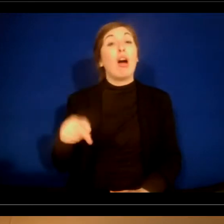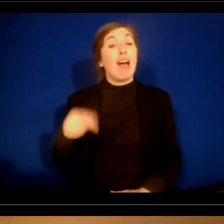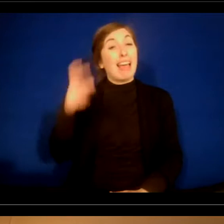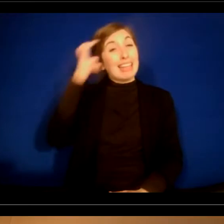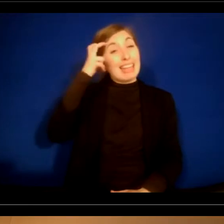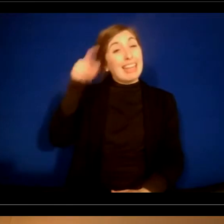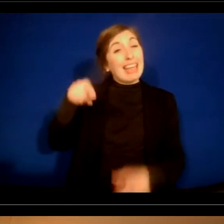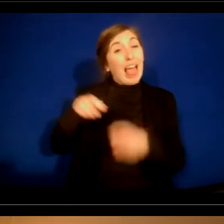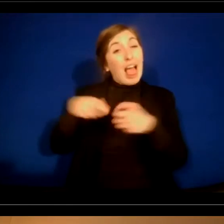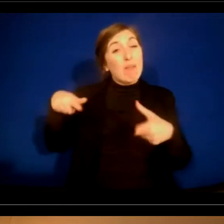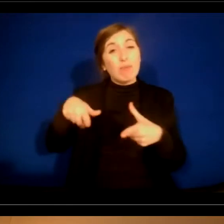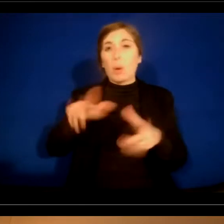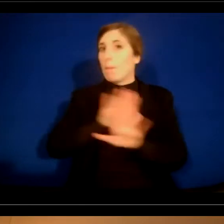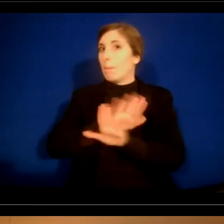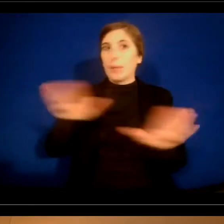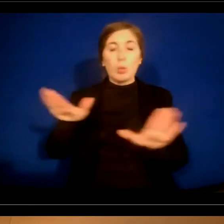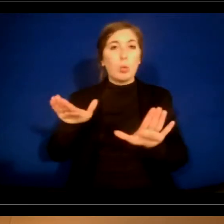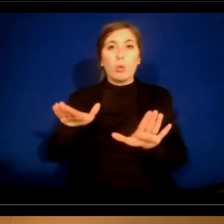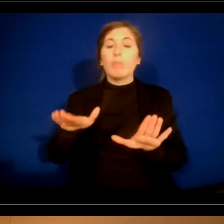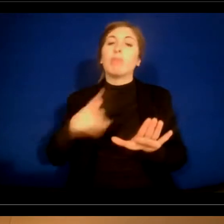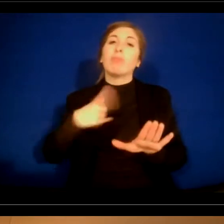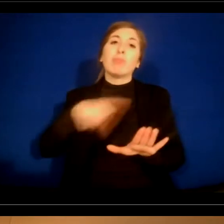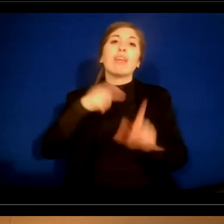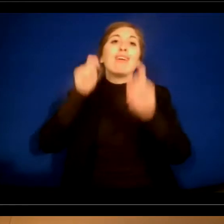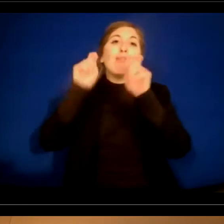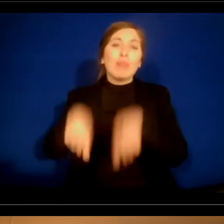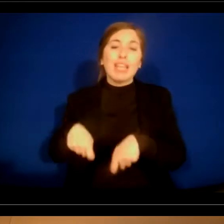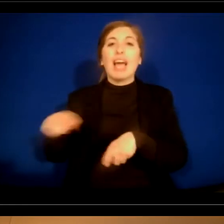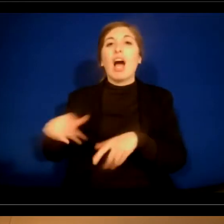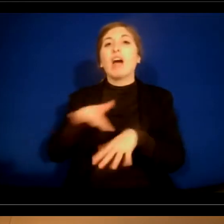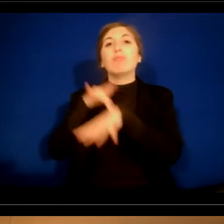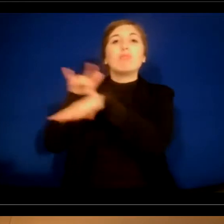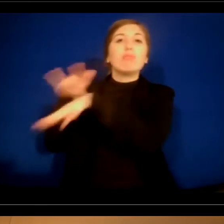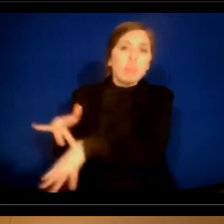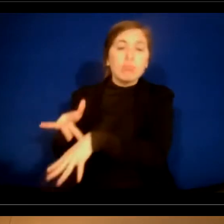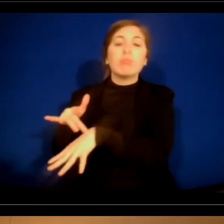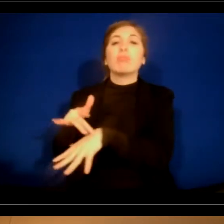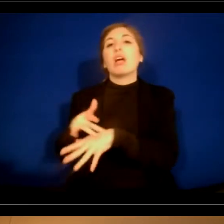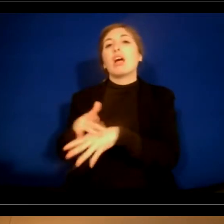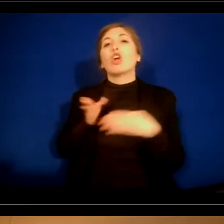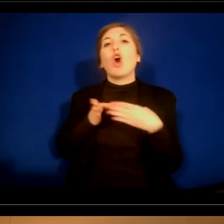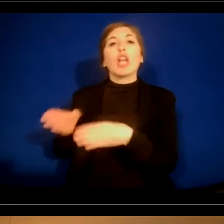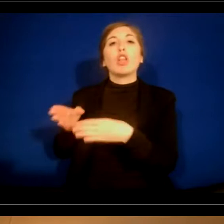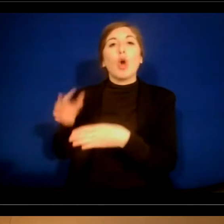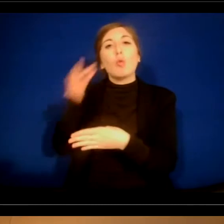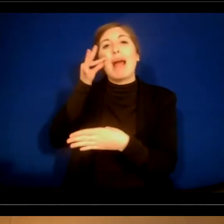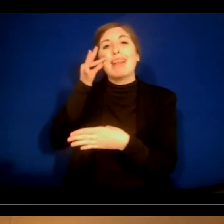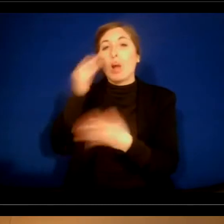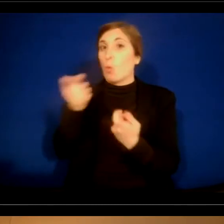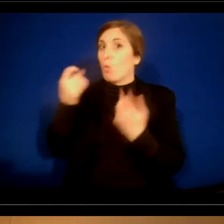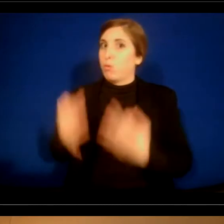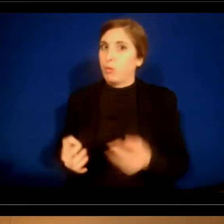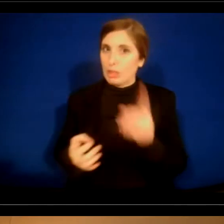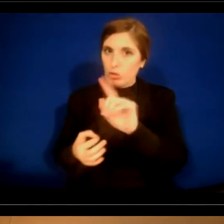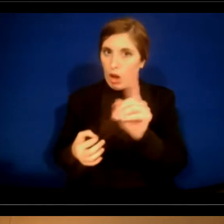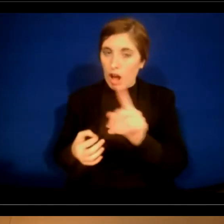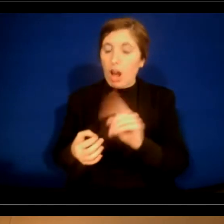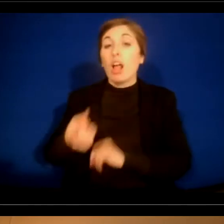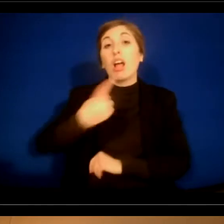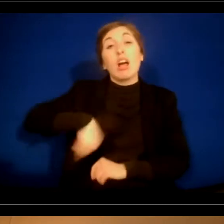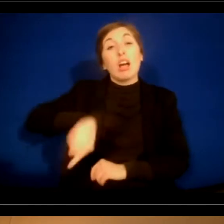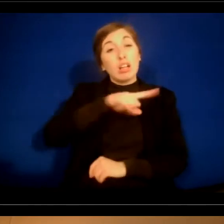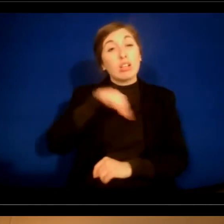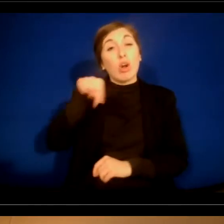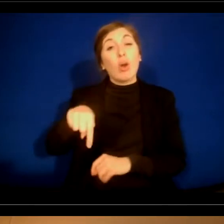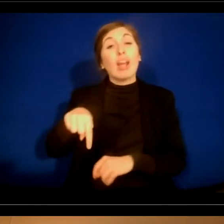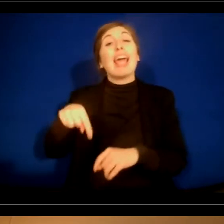Abbiamo aperto un corridoio umanitario non ufficiale e abbiamo evacuato l'oncologia pediatrica